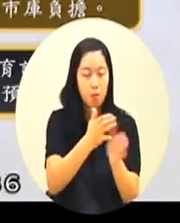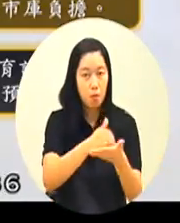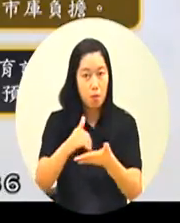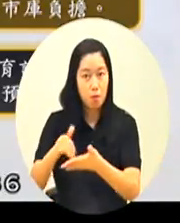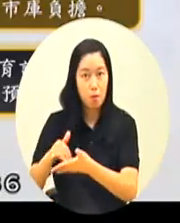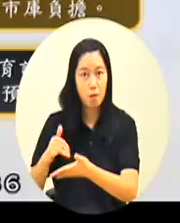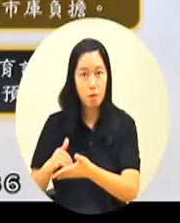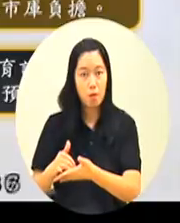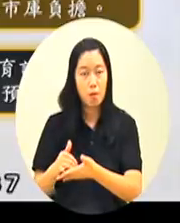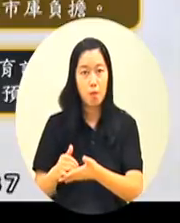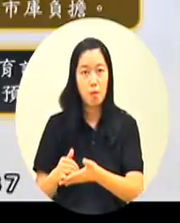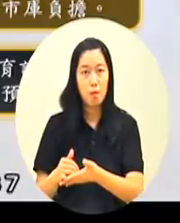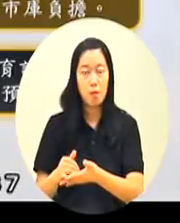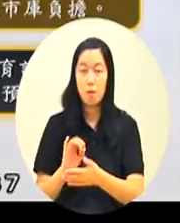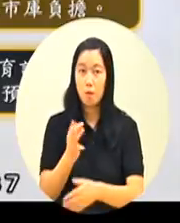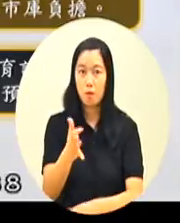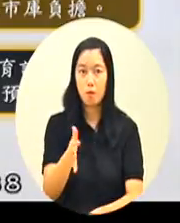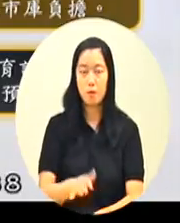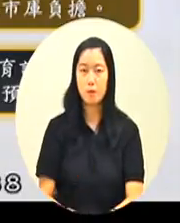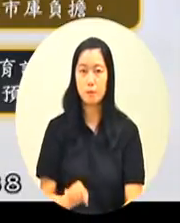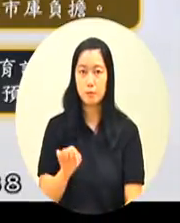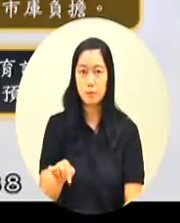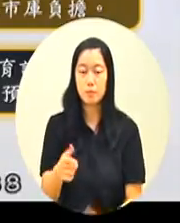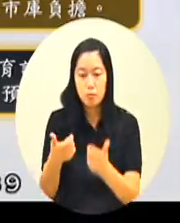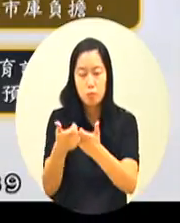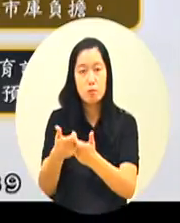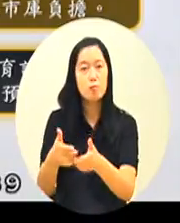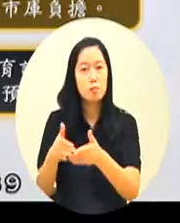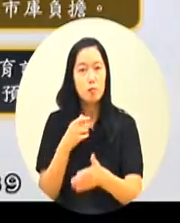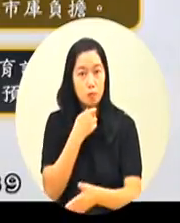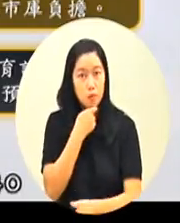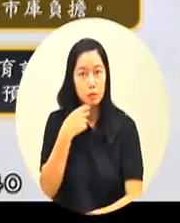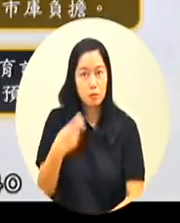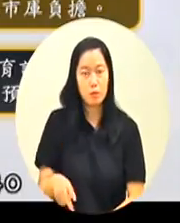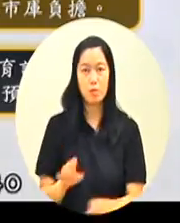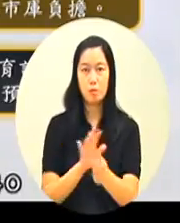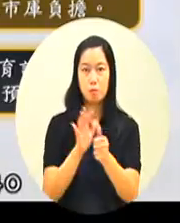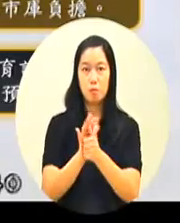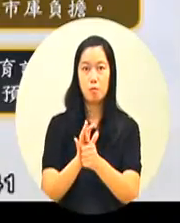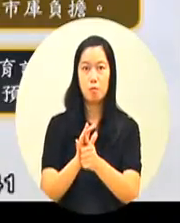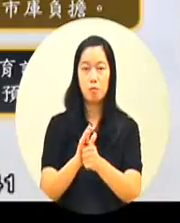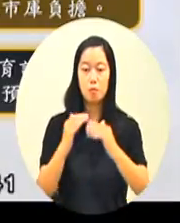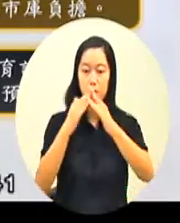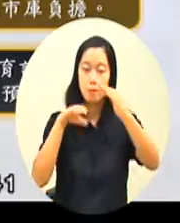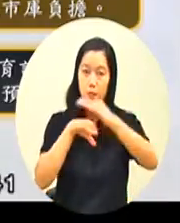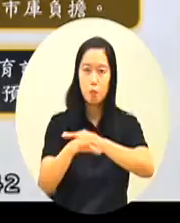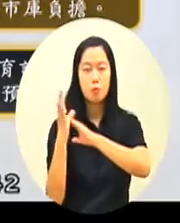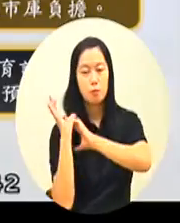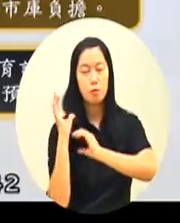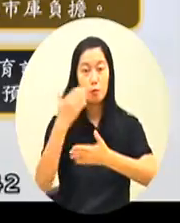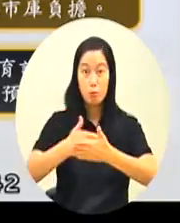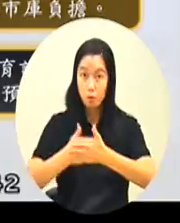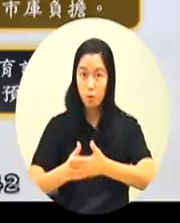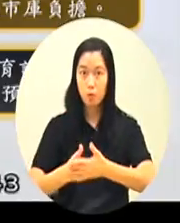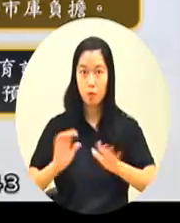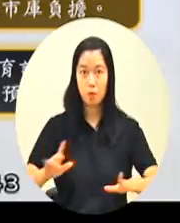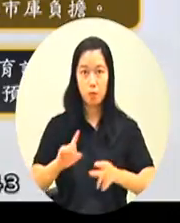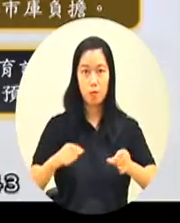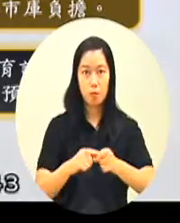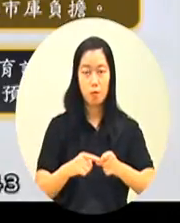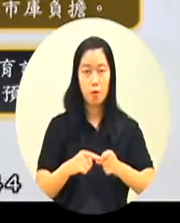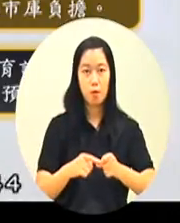统，那因为一方面符合需要，而且可以减轻市库的负担，所以我们在今年在筹